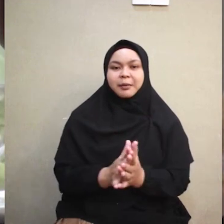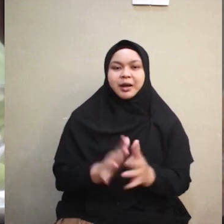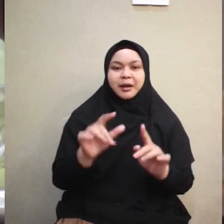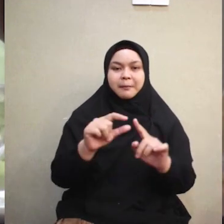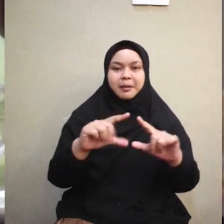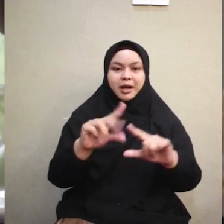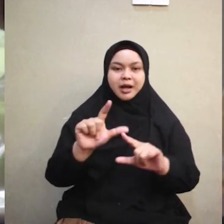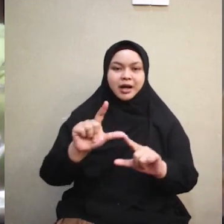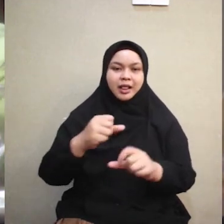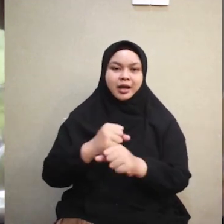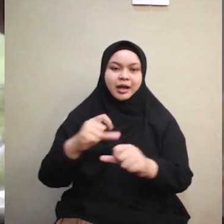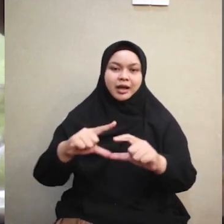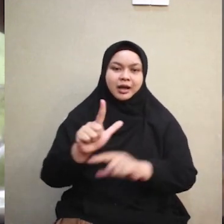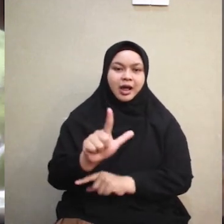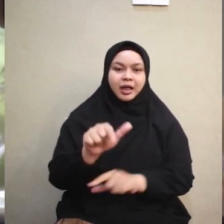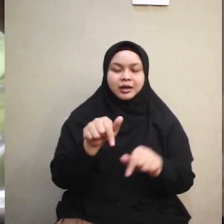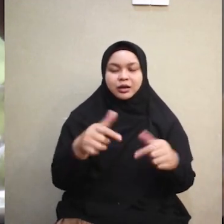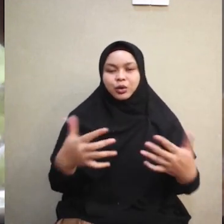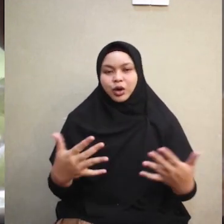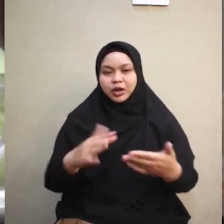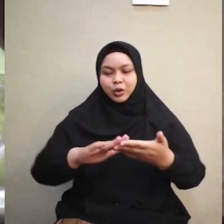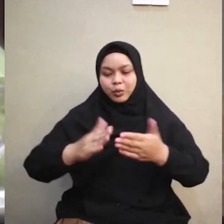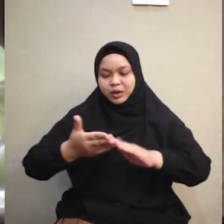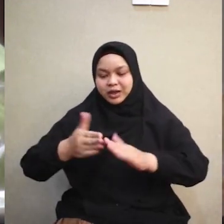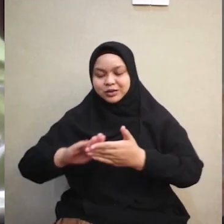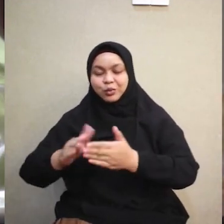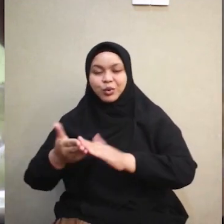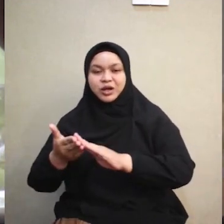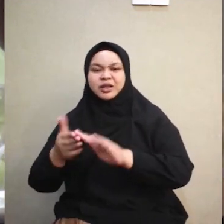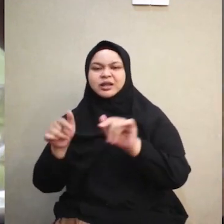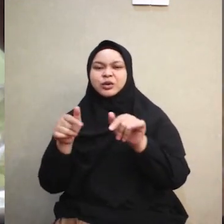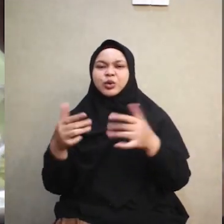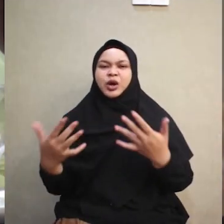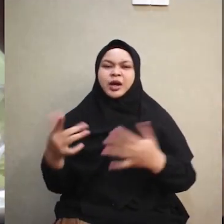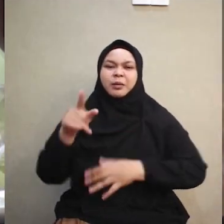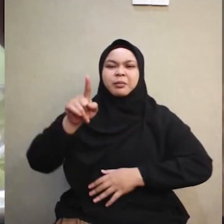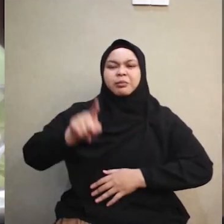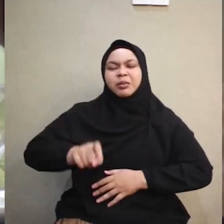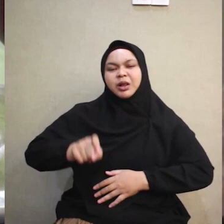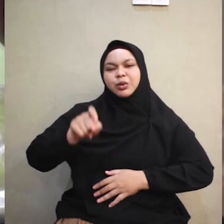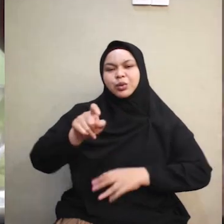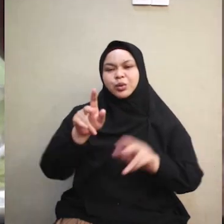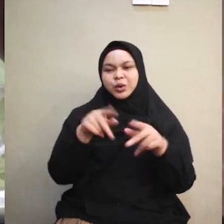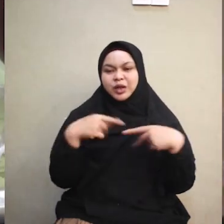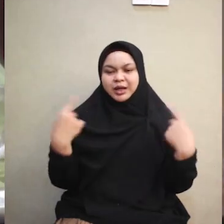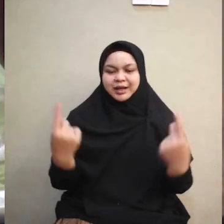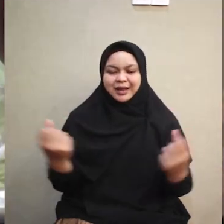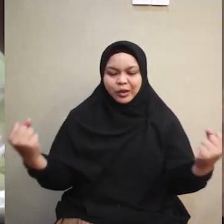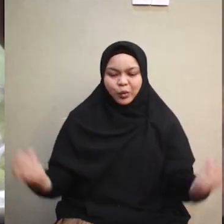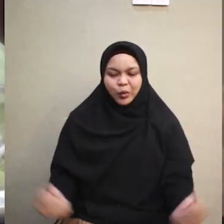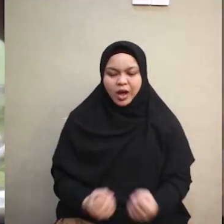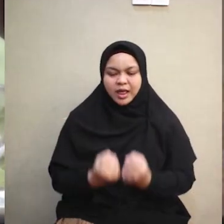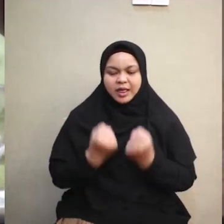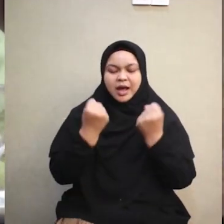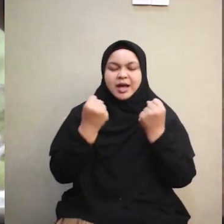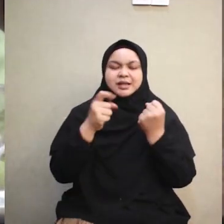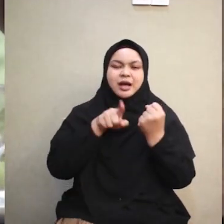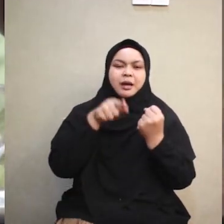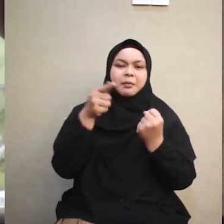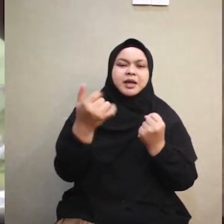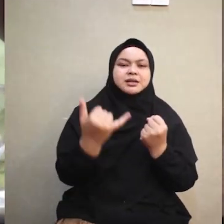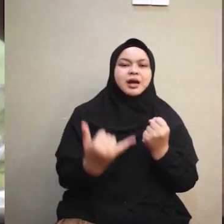di komunitas-komunitas itu yang perlu untuk kita kita kuatkan dan sampai sekarang kita tidak bisa